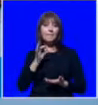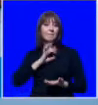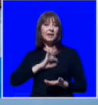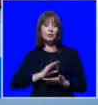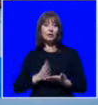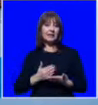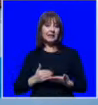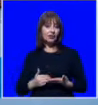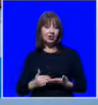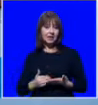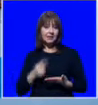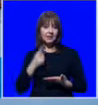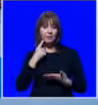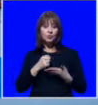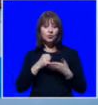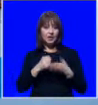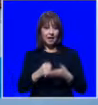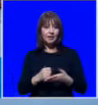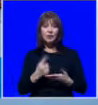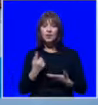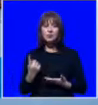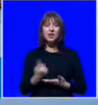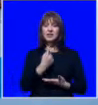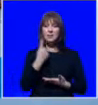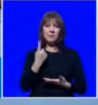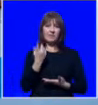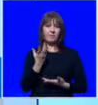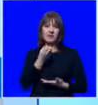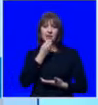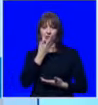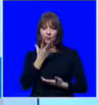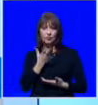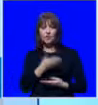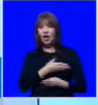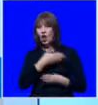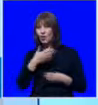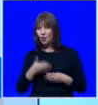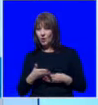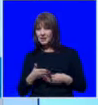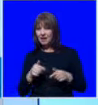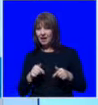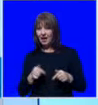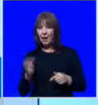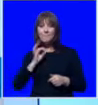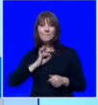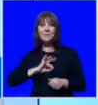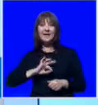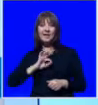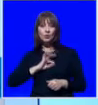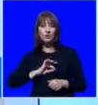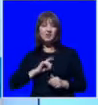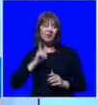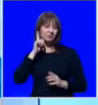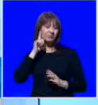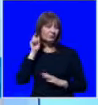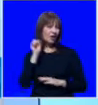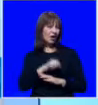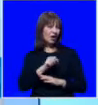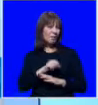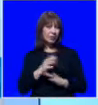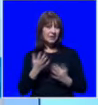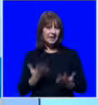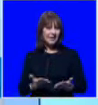бюджета, което като че ли за първи път се случва, защото обикновено до сега приходите се подценяваха, за